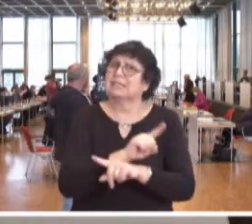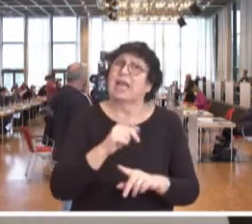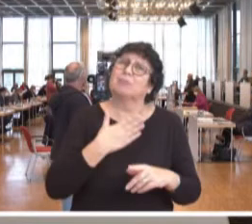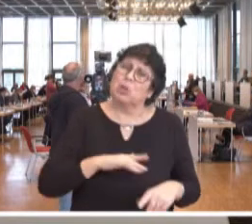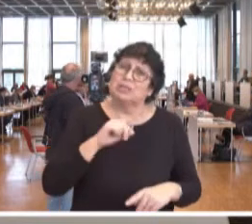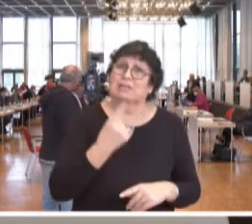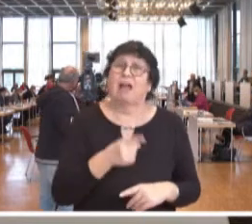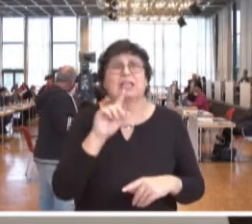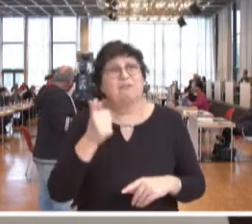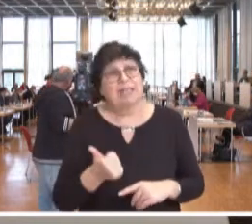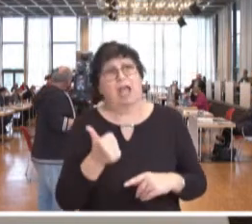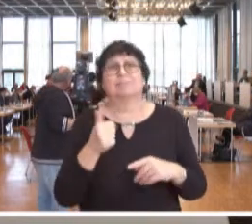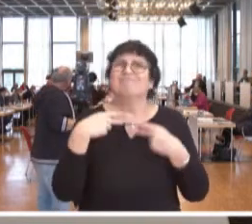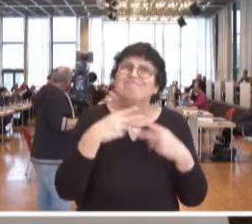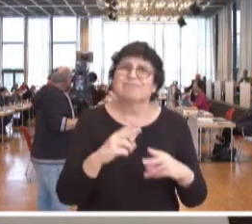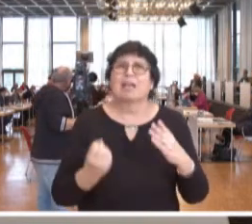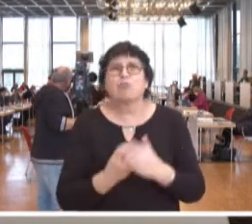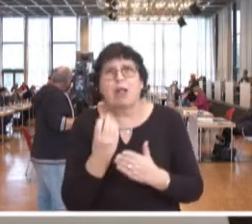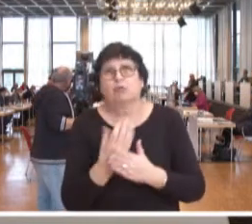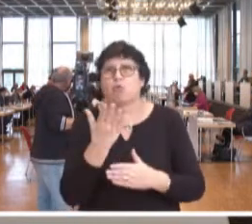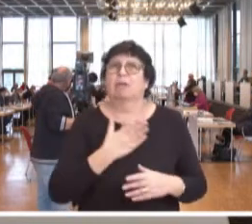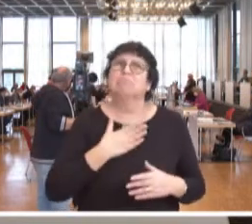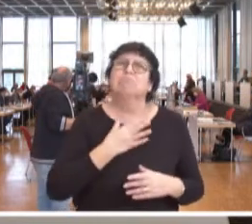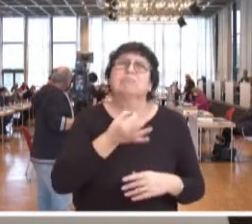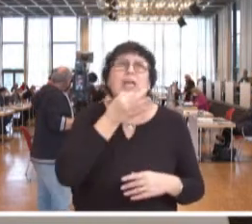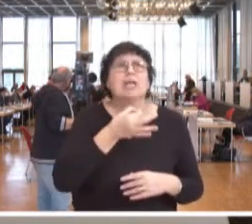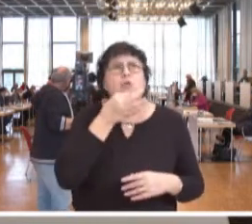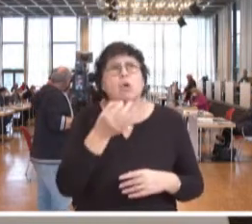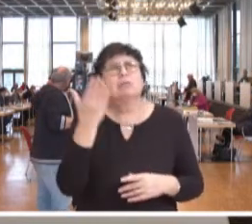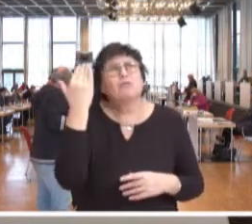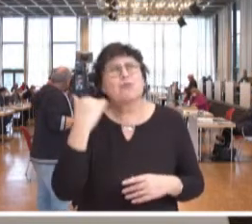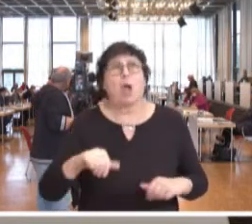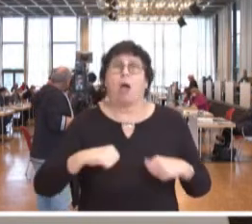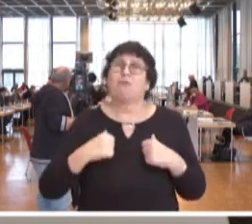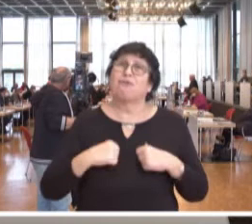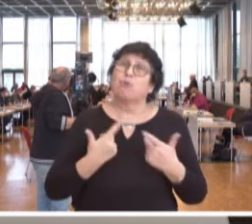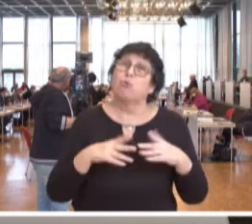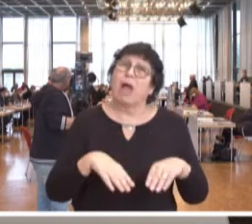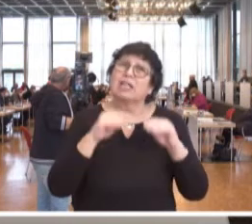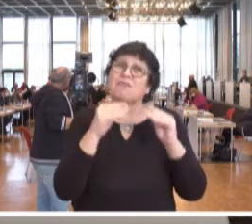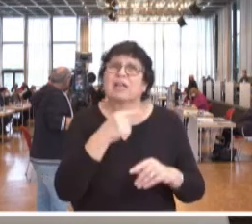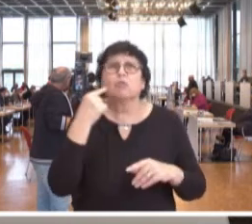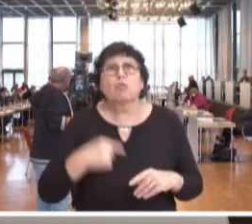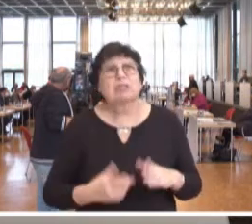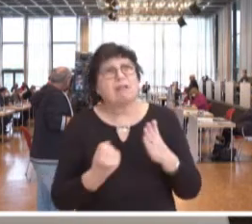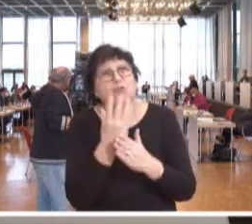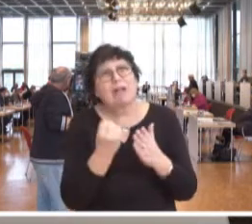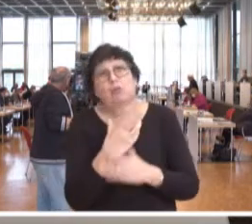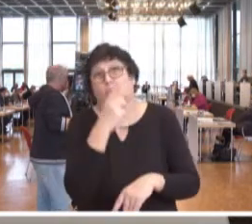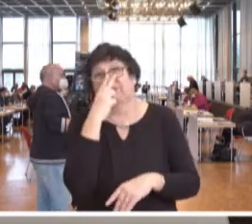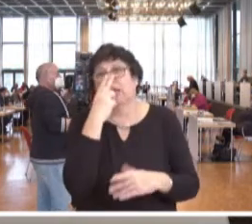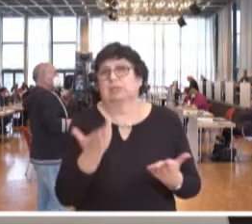wieder auf die Kultur. In meinen Jugendjahren habe ich sehr früh versucht, mir die russische Kultur zu erschließen, und dabei waren